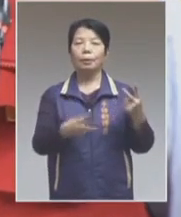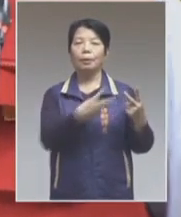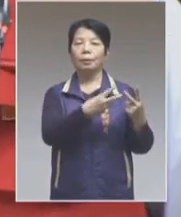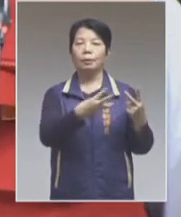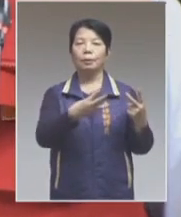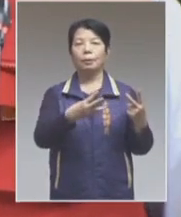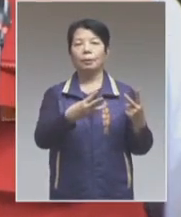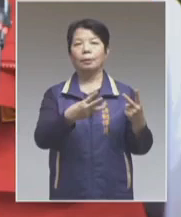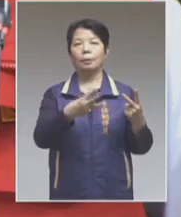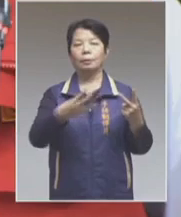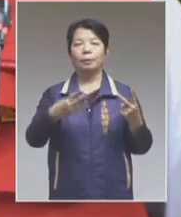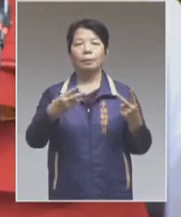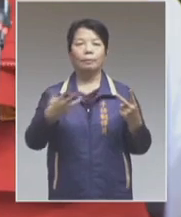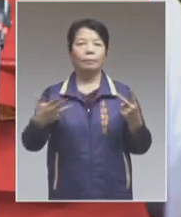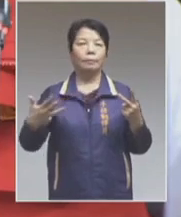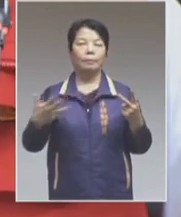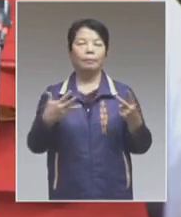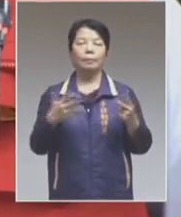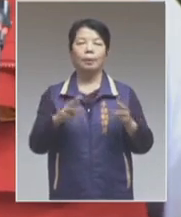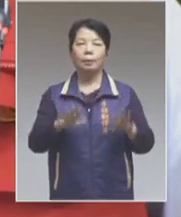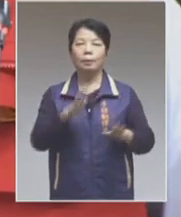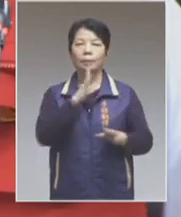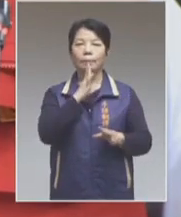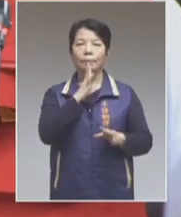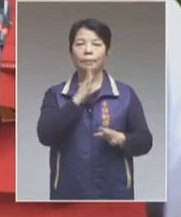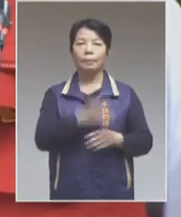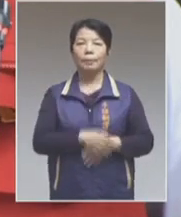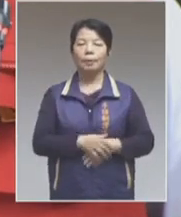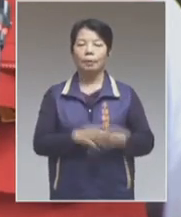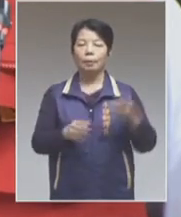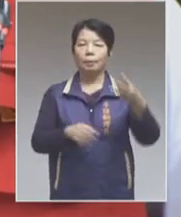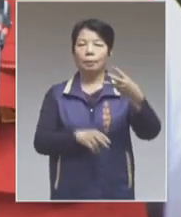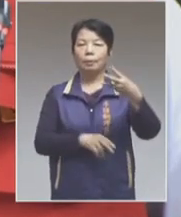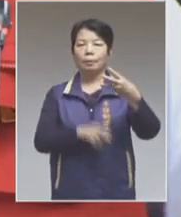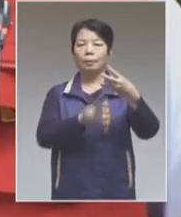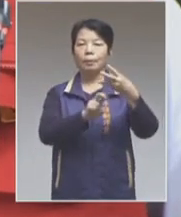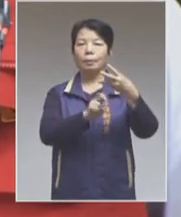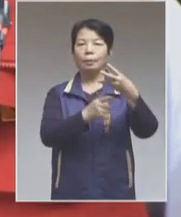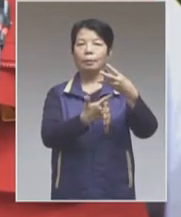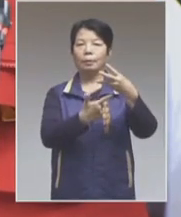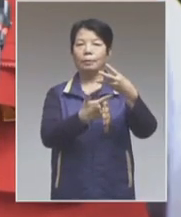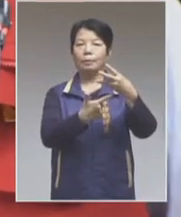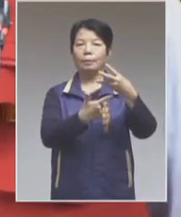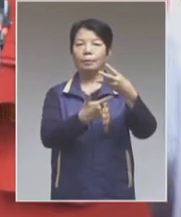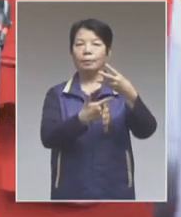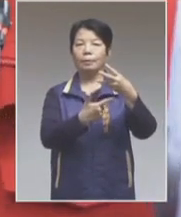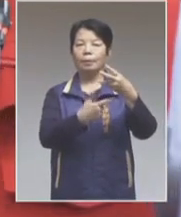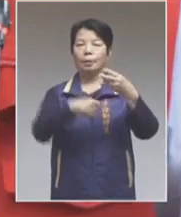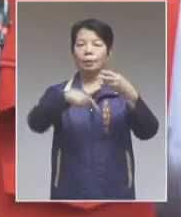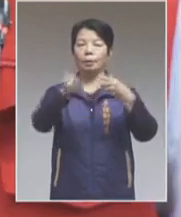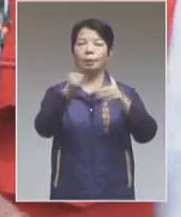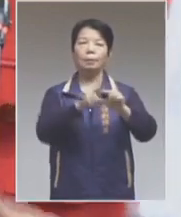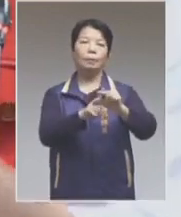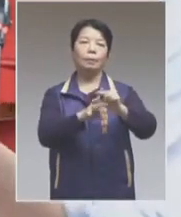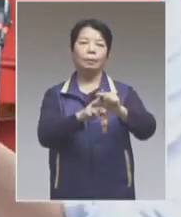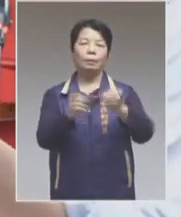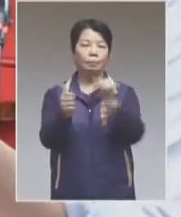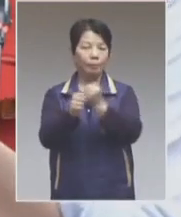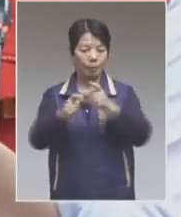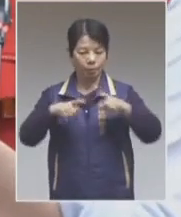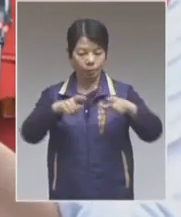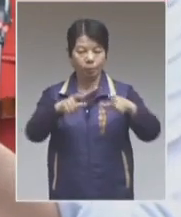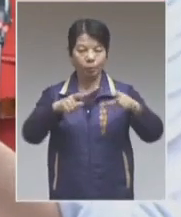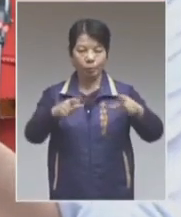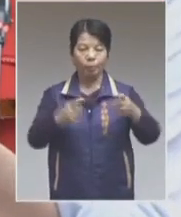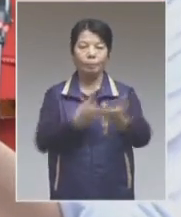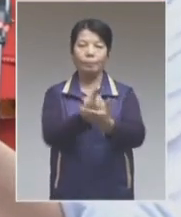23388、哦、是在这个3月26号、哦、到台中参加婚宴、哦、